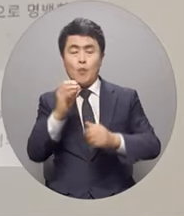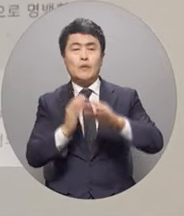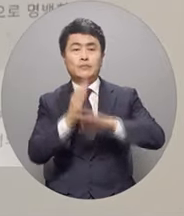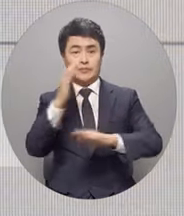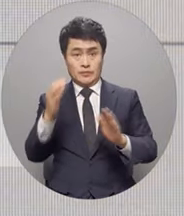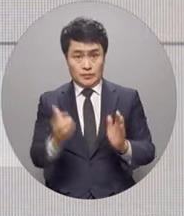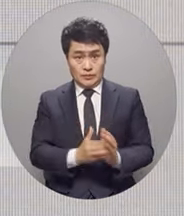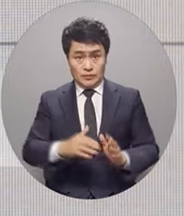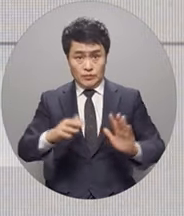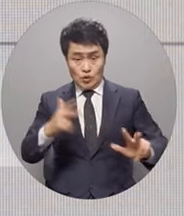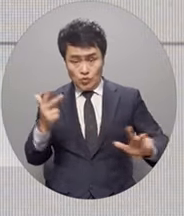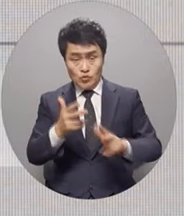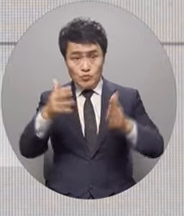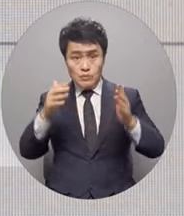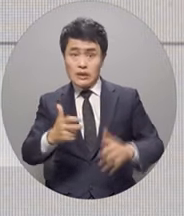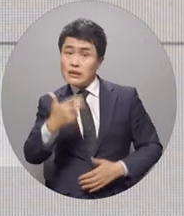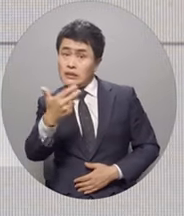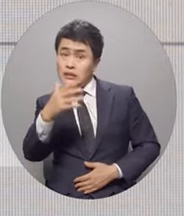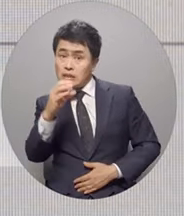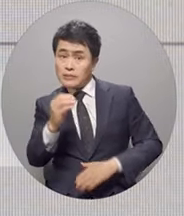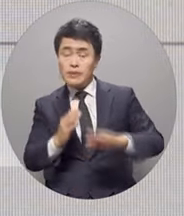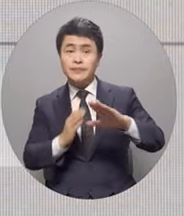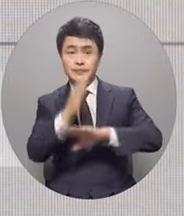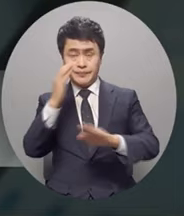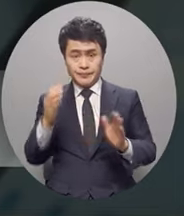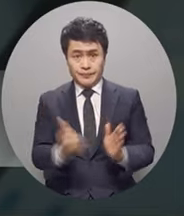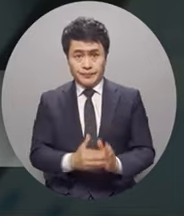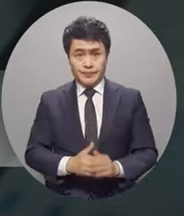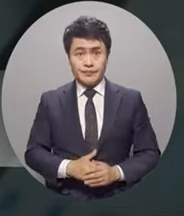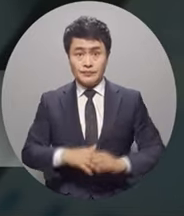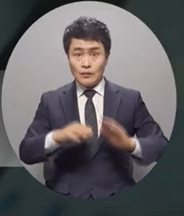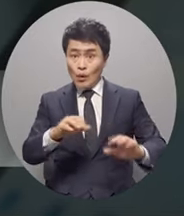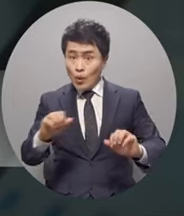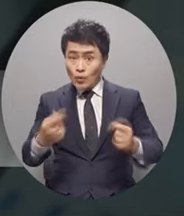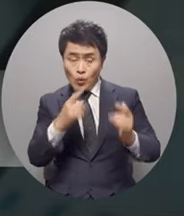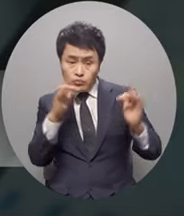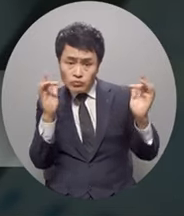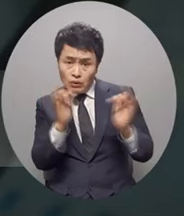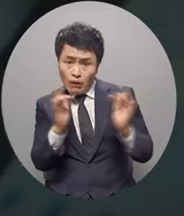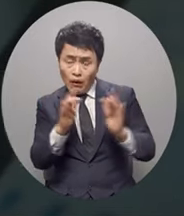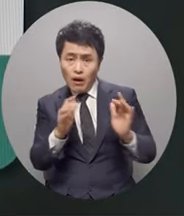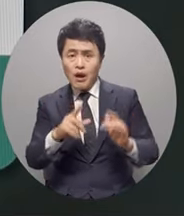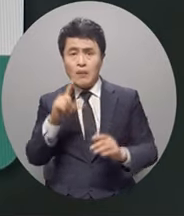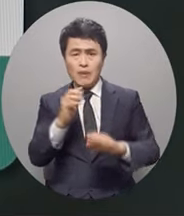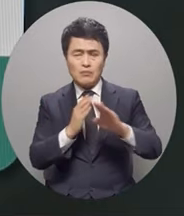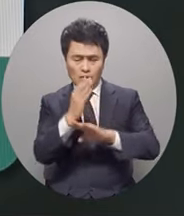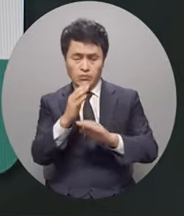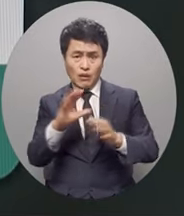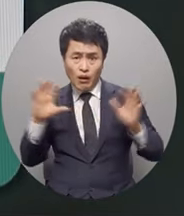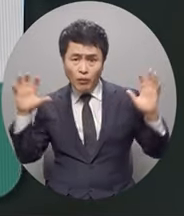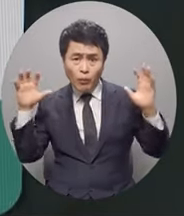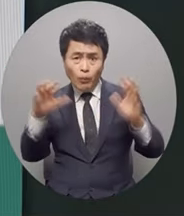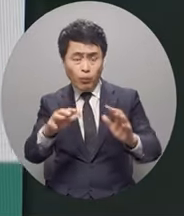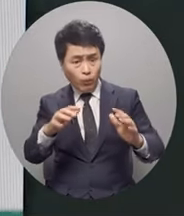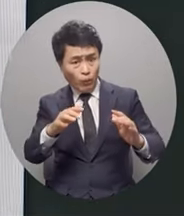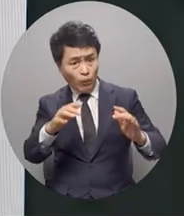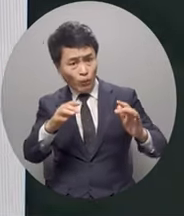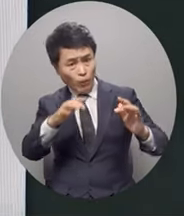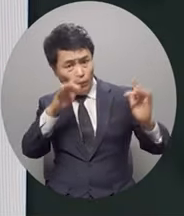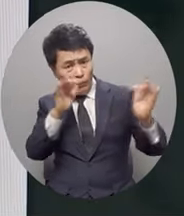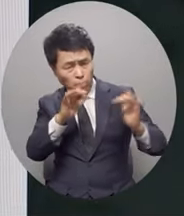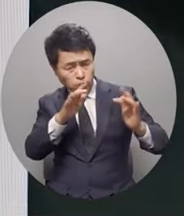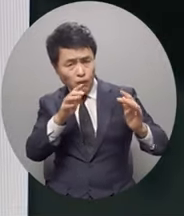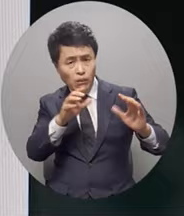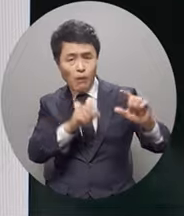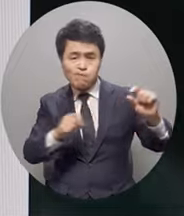넘겼고 주말 사이 70만 명을 돌파했습니다. 동시 접속자 수가 1만 명 이상 몰리면서 접속 지연 사태가